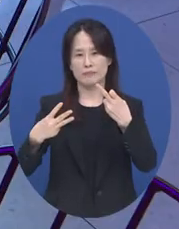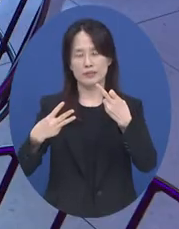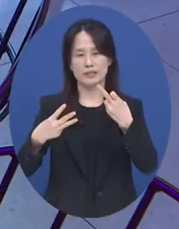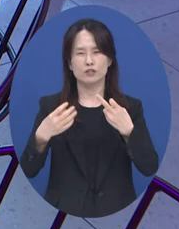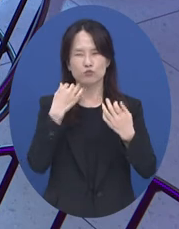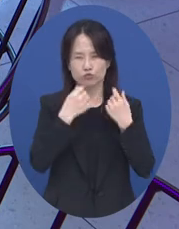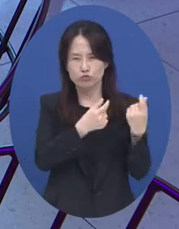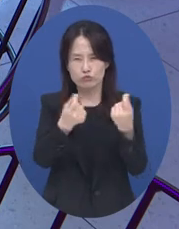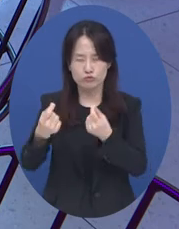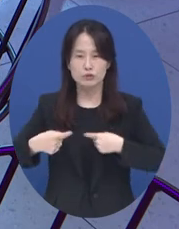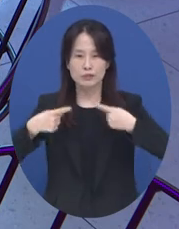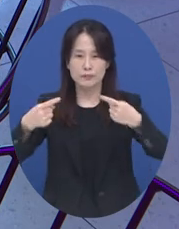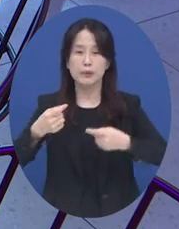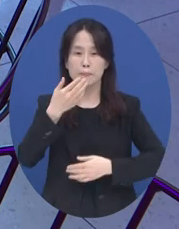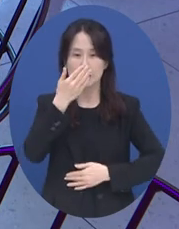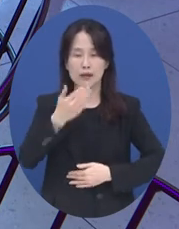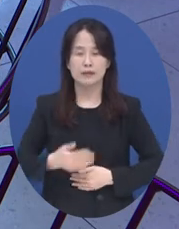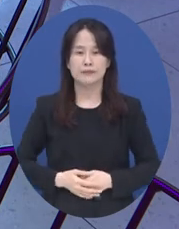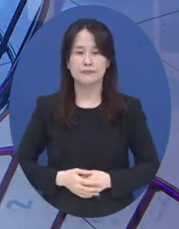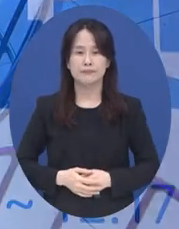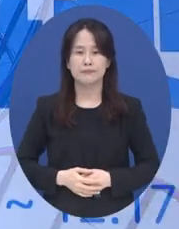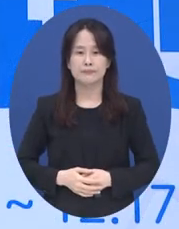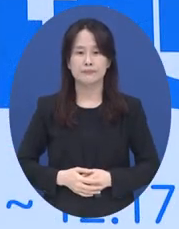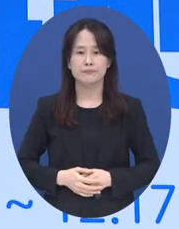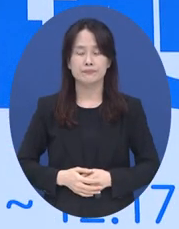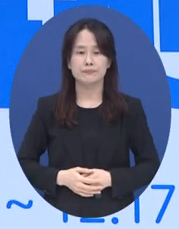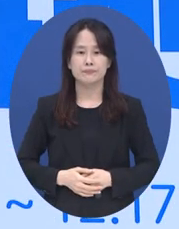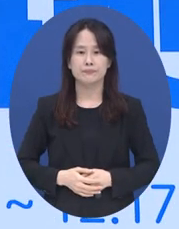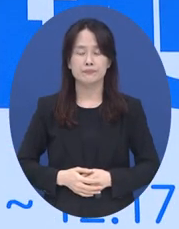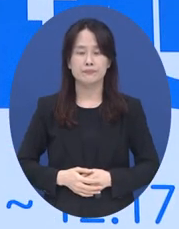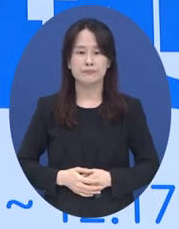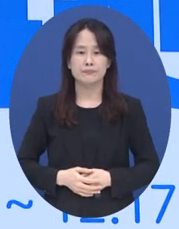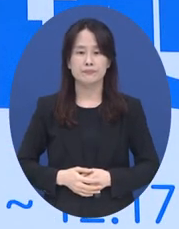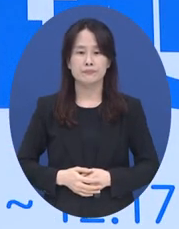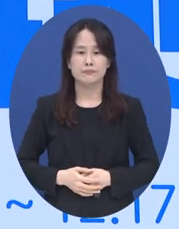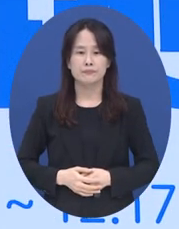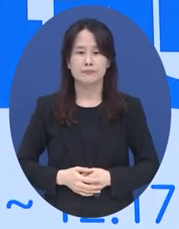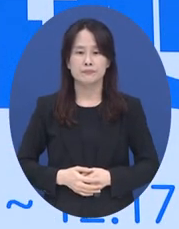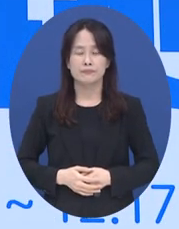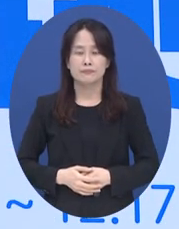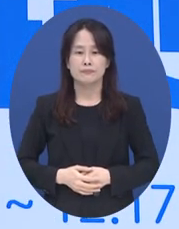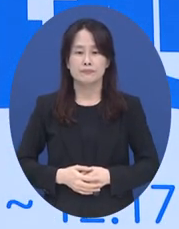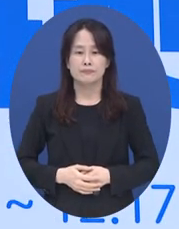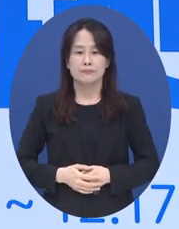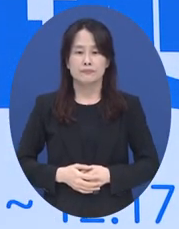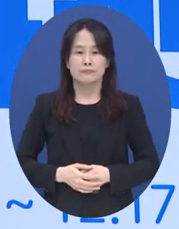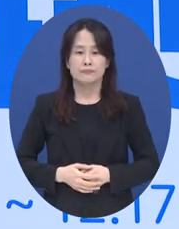3일까지 누구나 체험하실 수 있습니다. 경기지TV 최지연입니다.